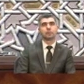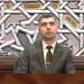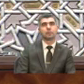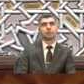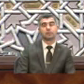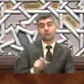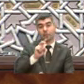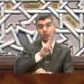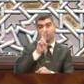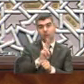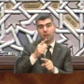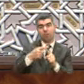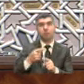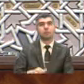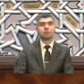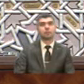هل من تعقيب إضافي آخر؟